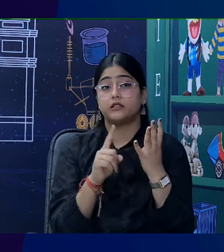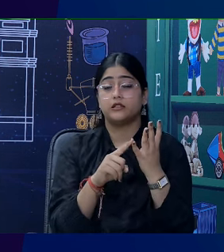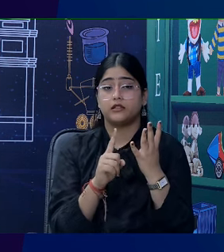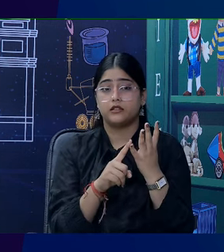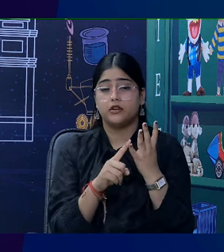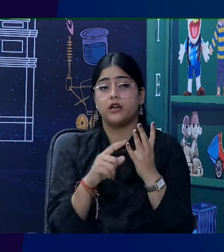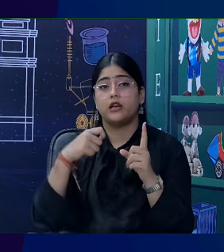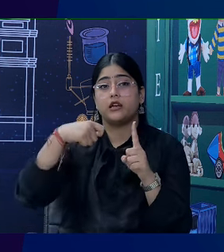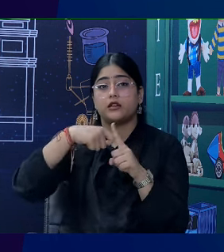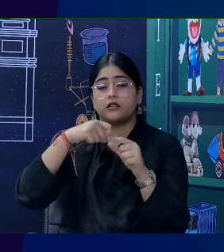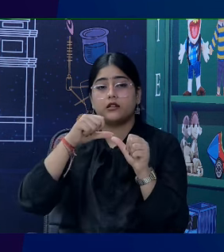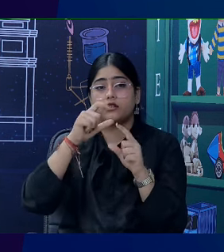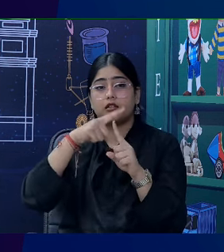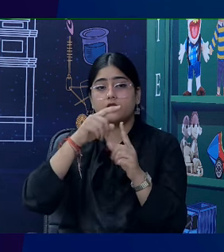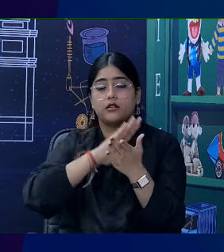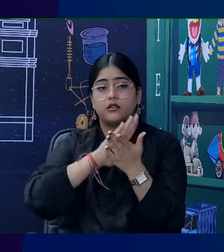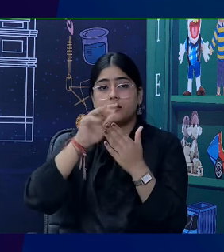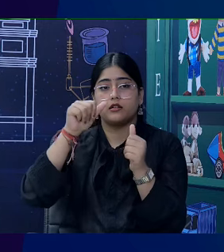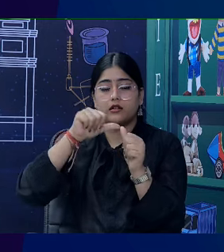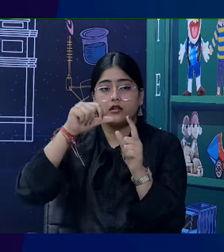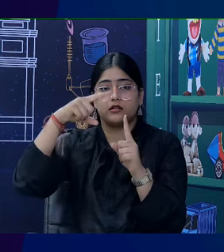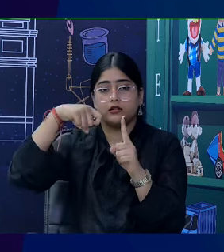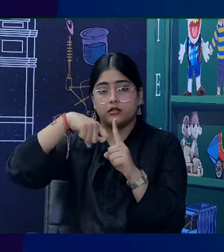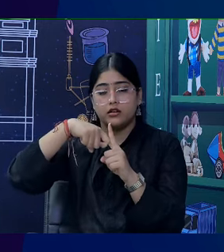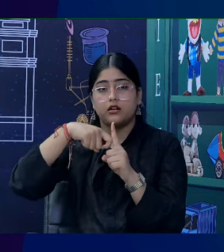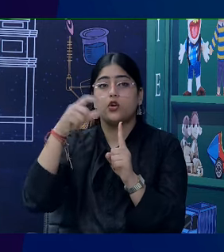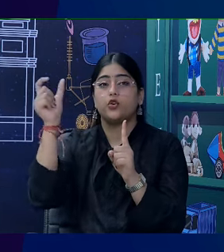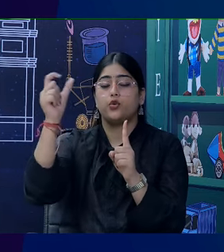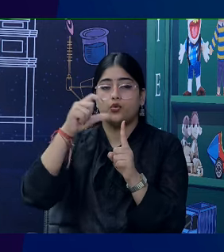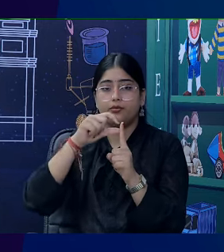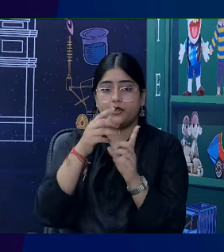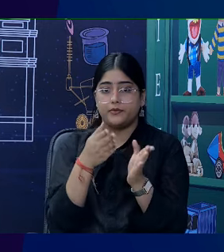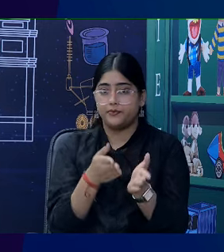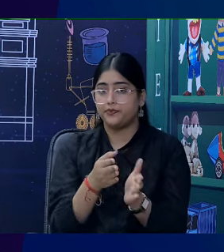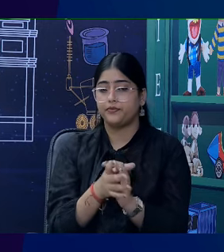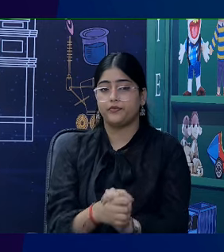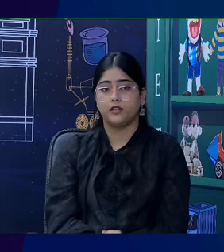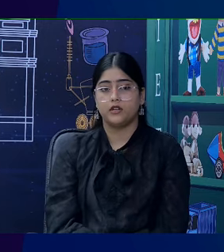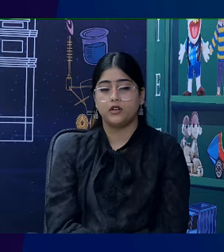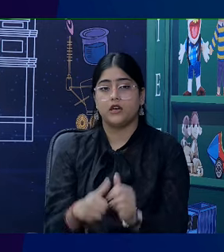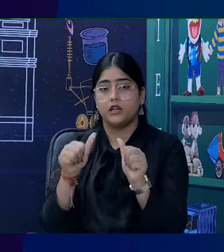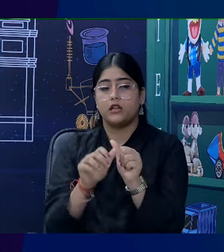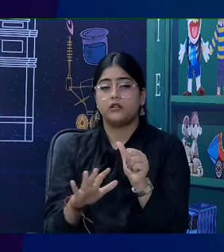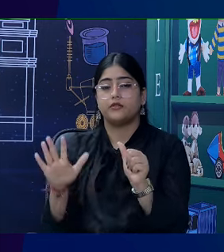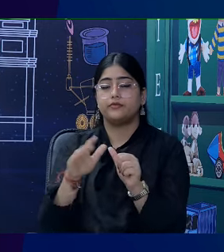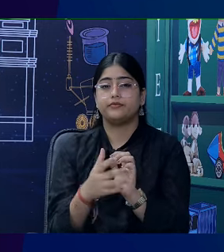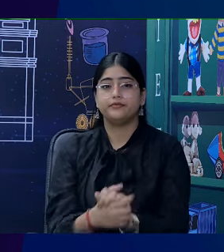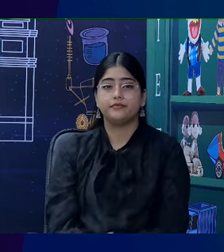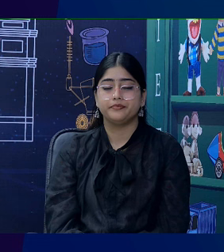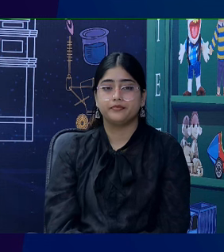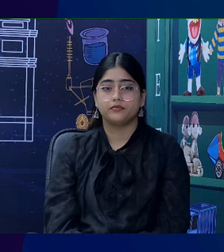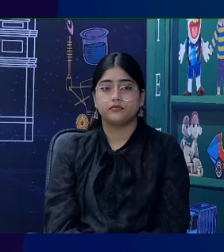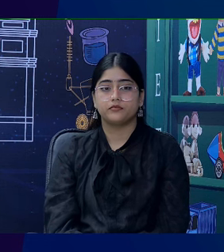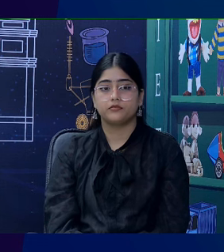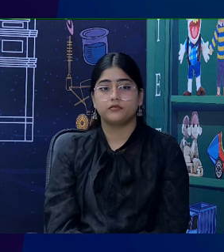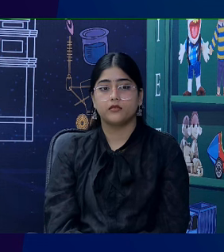जो उत्तर भारत का है उत्तर भारत से कथक है ना ये इसको ब्रेल में भी हमने इसको मेंशन किया हु है ठीक है अब